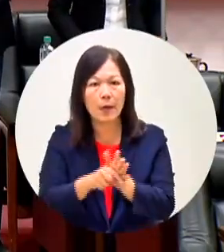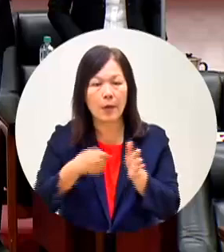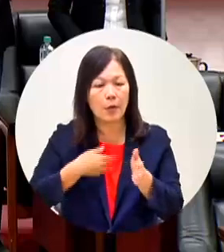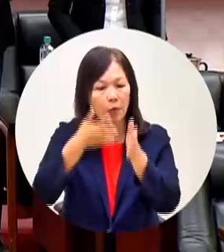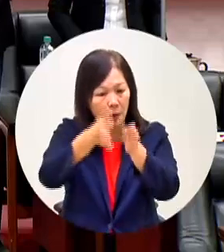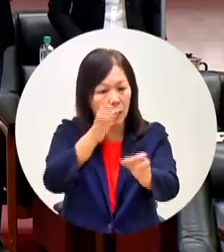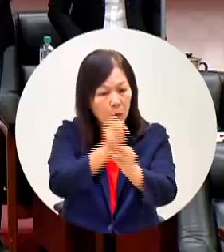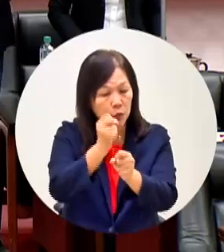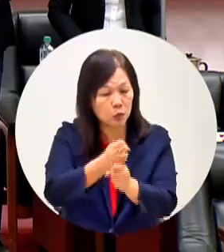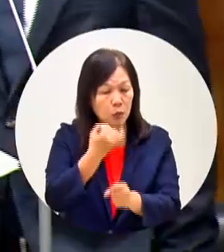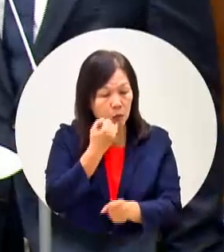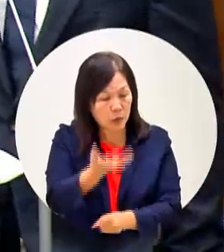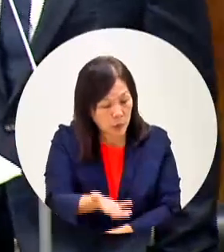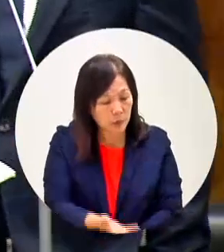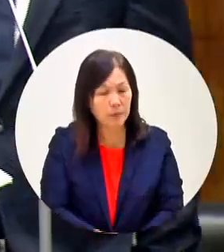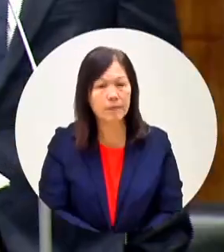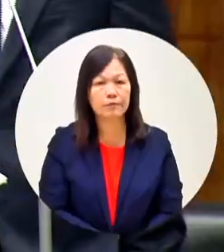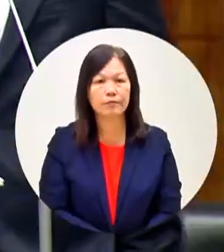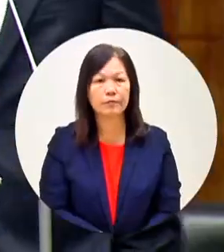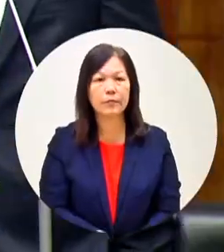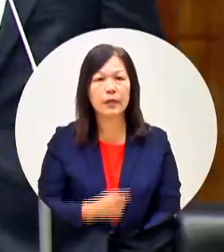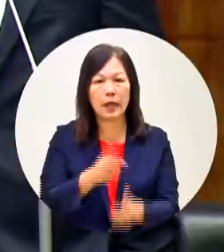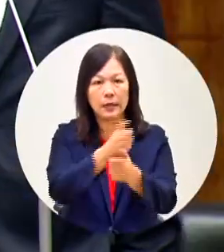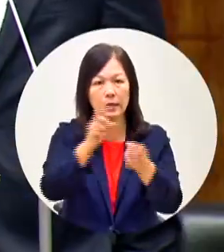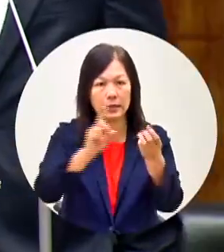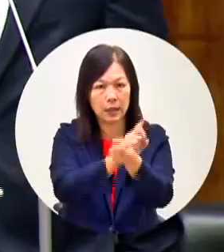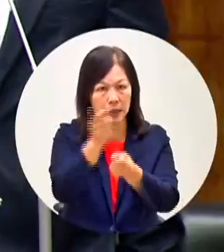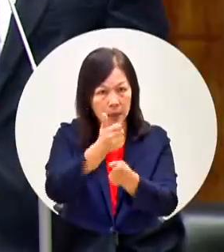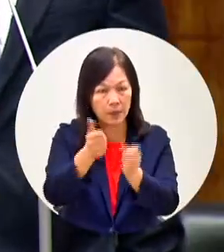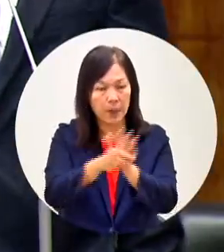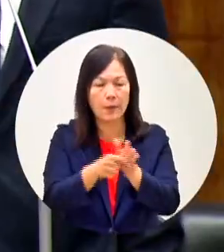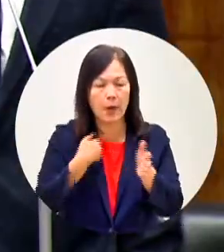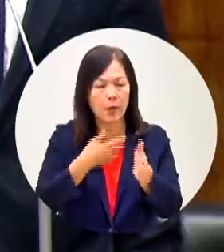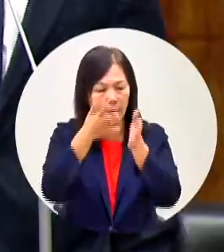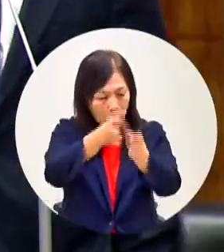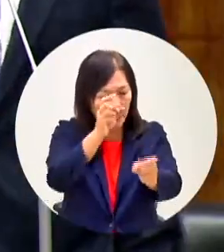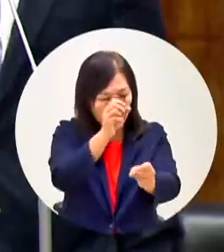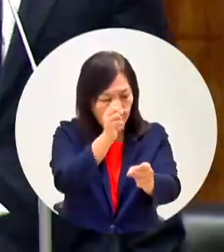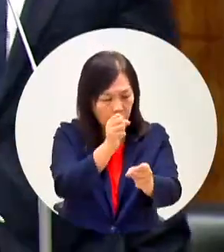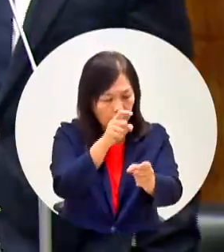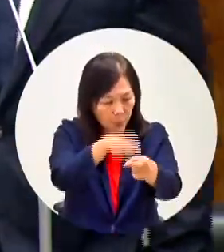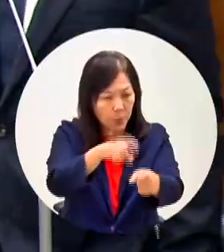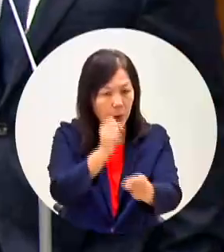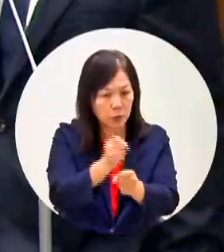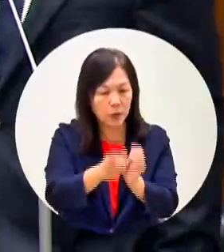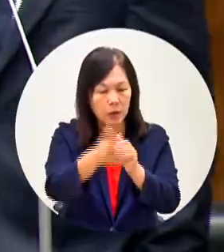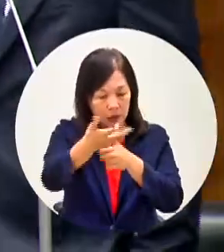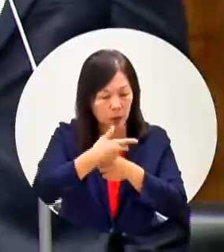谢谢林议员，我们一定会往这个目标前进，请给我们一点时间，好不好？ 我会给你时间。